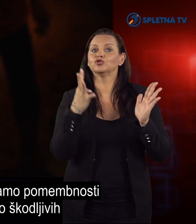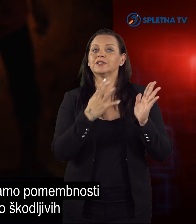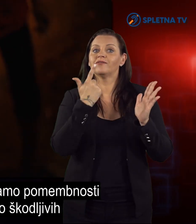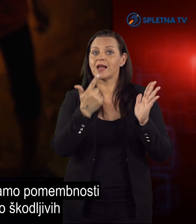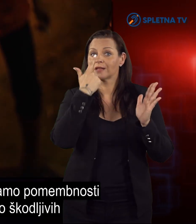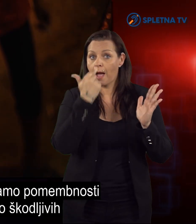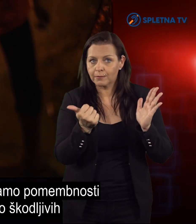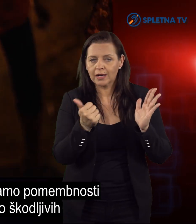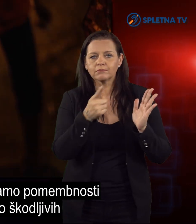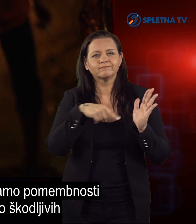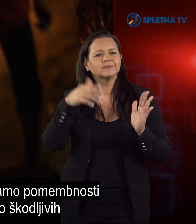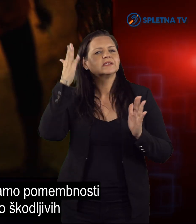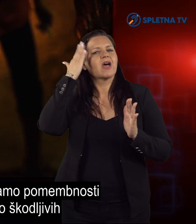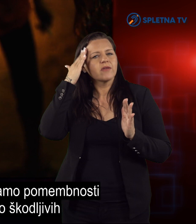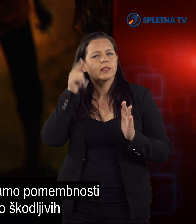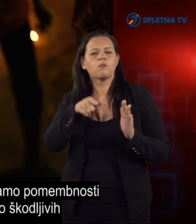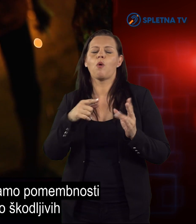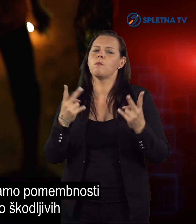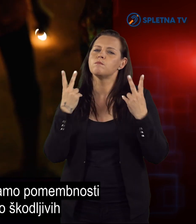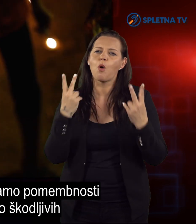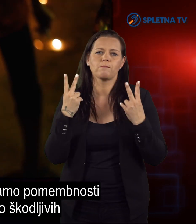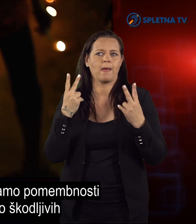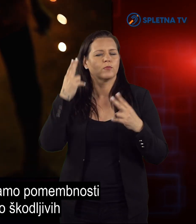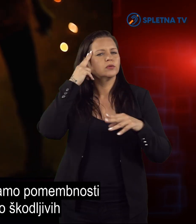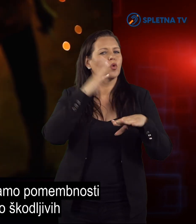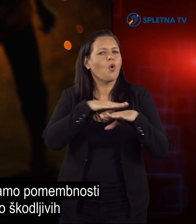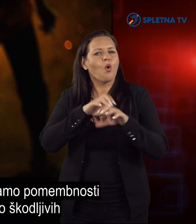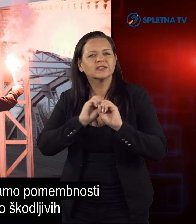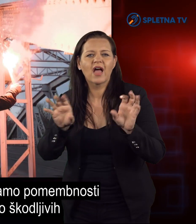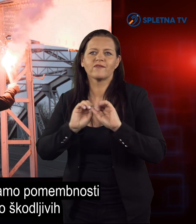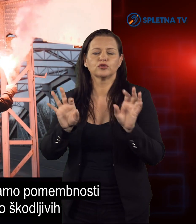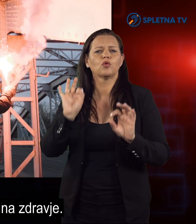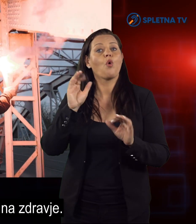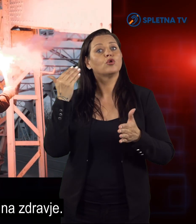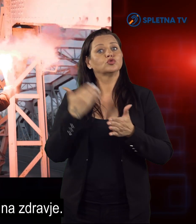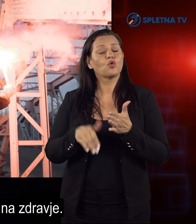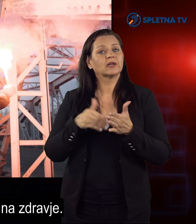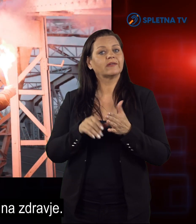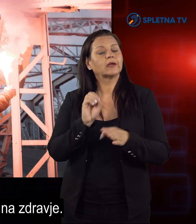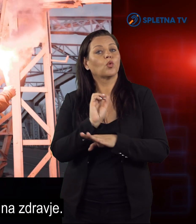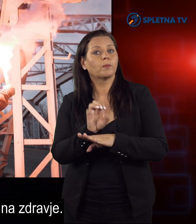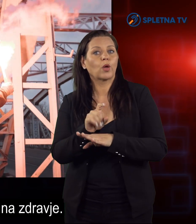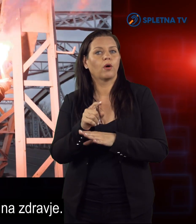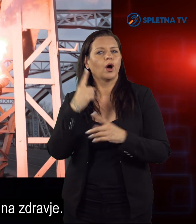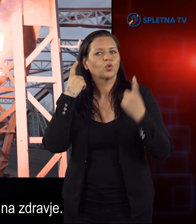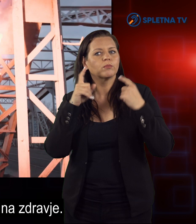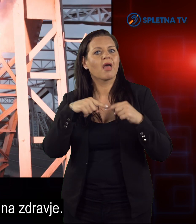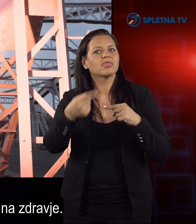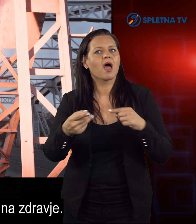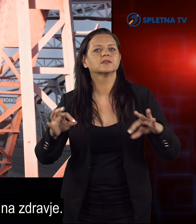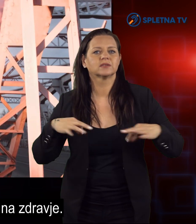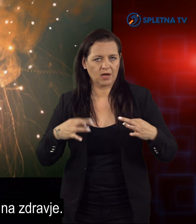24. aprila, se zavedamo pomembnosti ozaveščanja o škodljivih učinkih hrupa na zdravje.